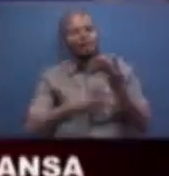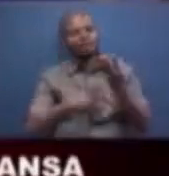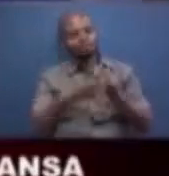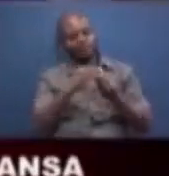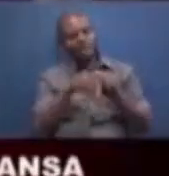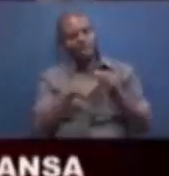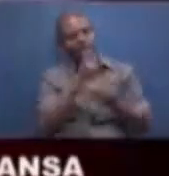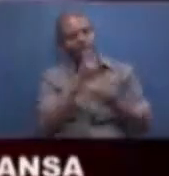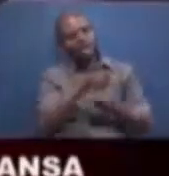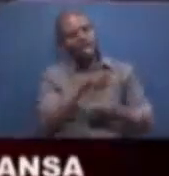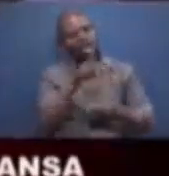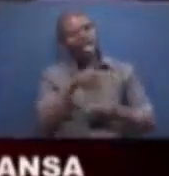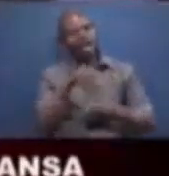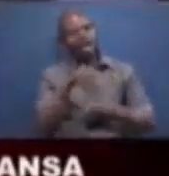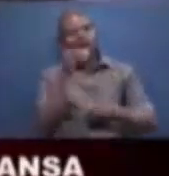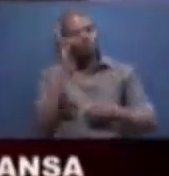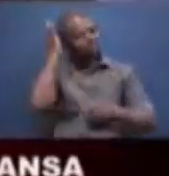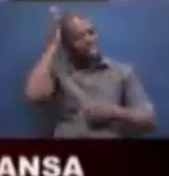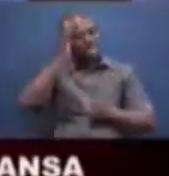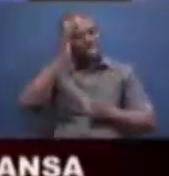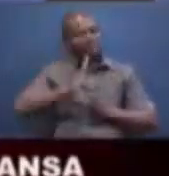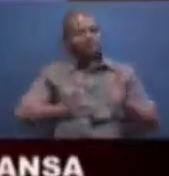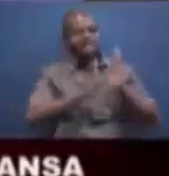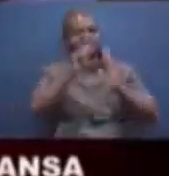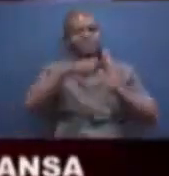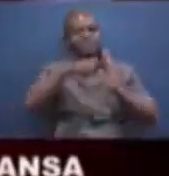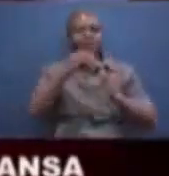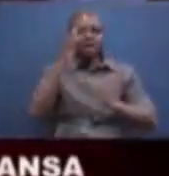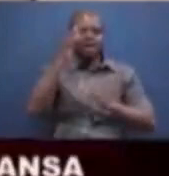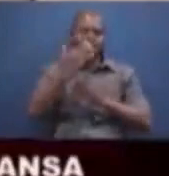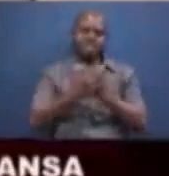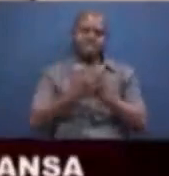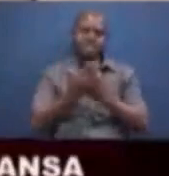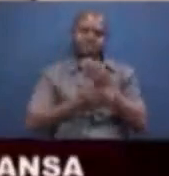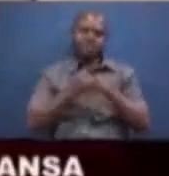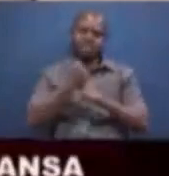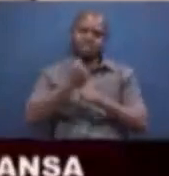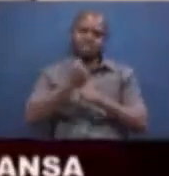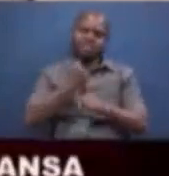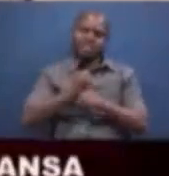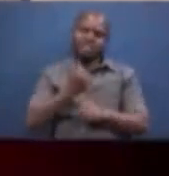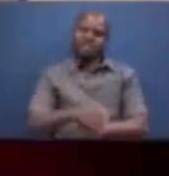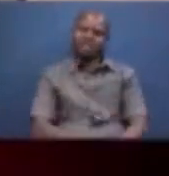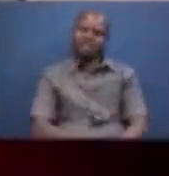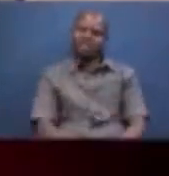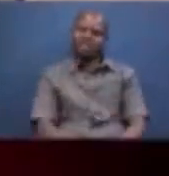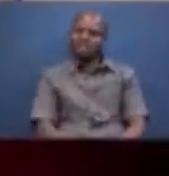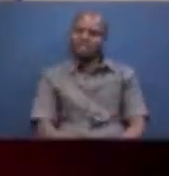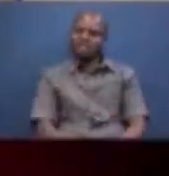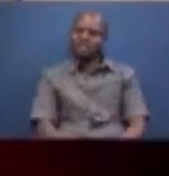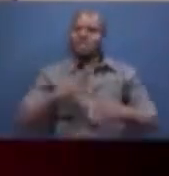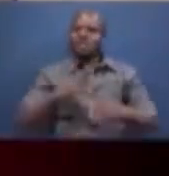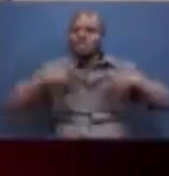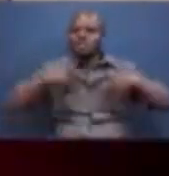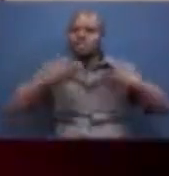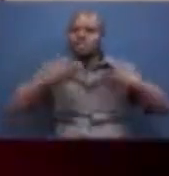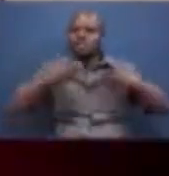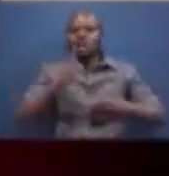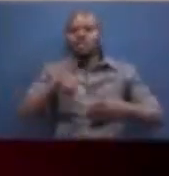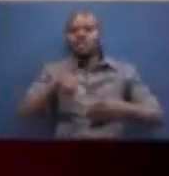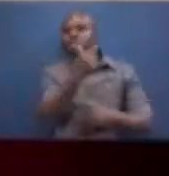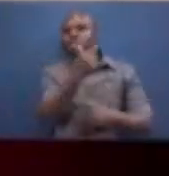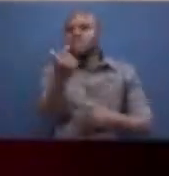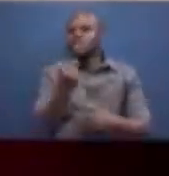kuwa na raia wa Ufaransa wanaoishi hapa nchini na kufanya shughuli zao. And we are very happy to rely on